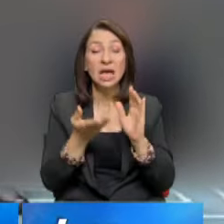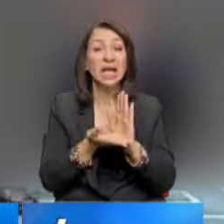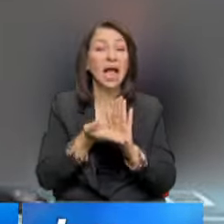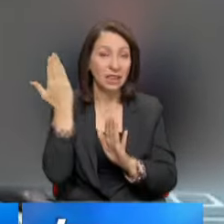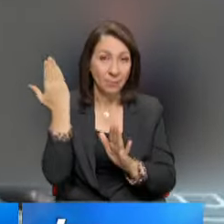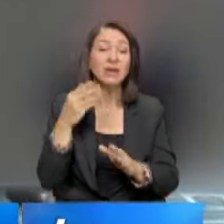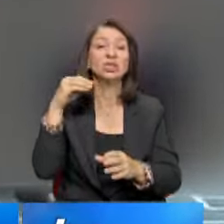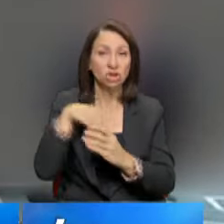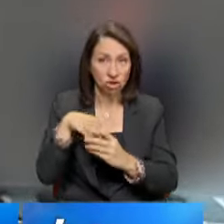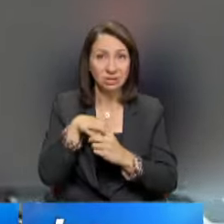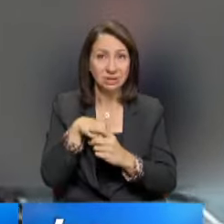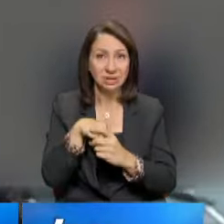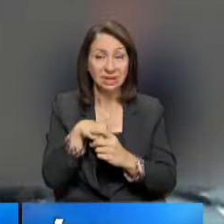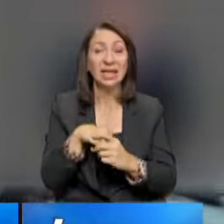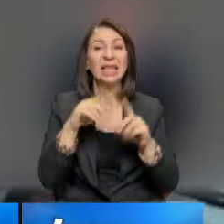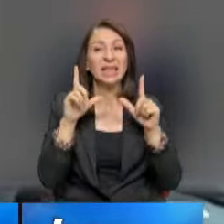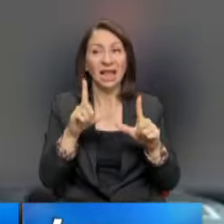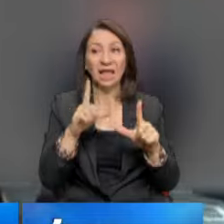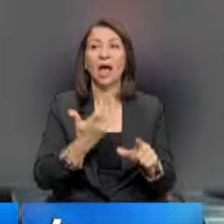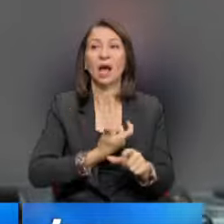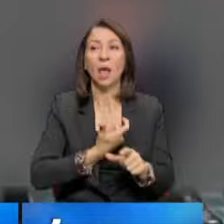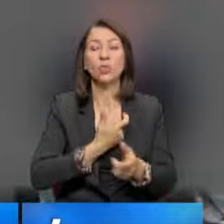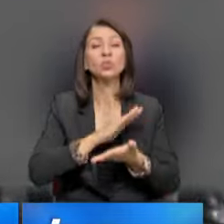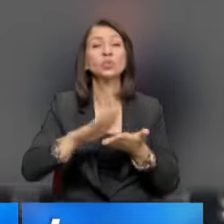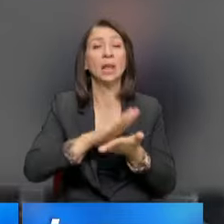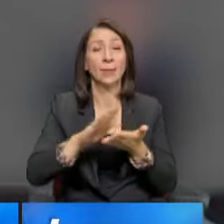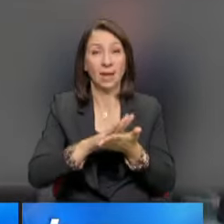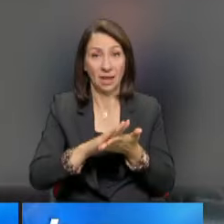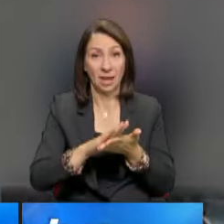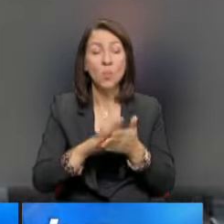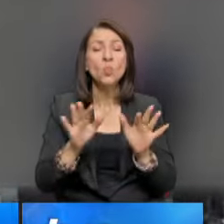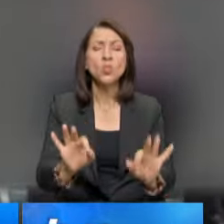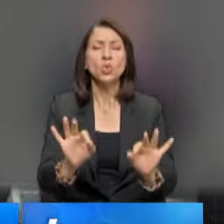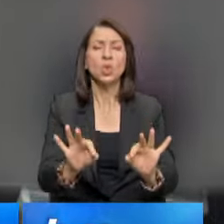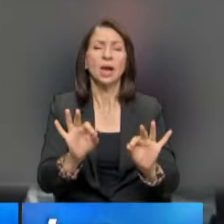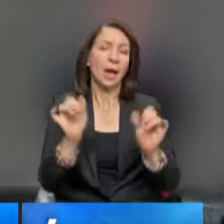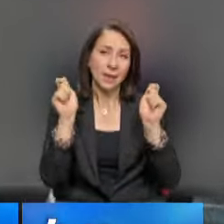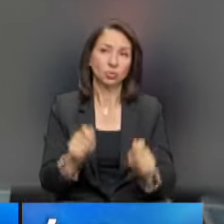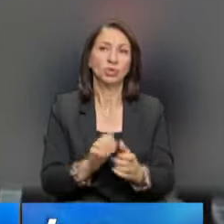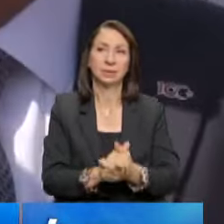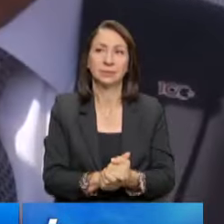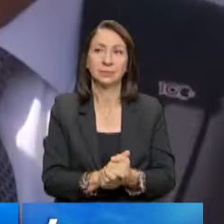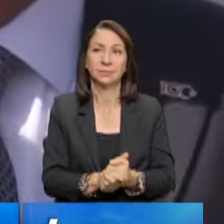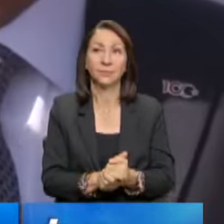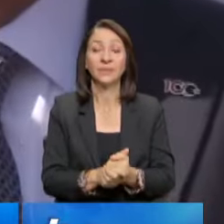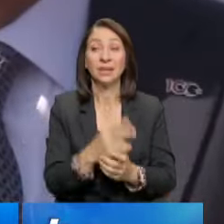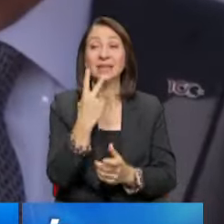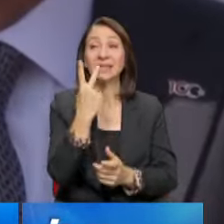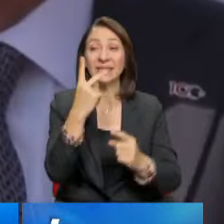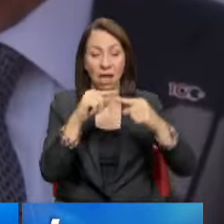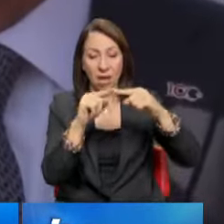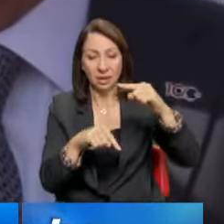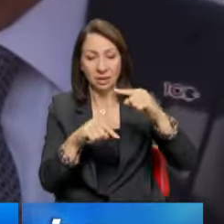ortadan kaldırılması için gereken kanuni düzenlemeleri mutlaka hayata geçireceğiz. 2 yılın